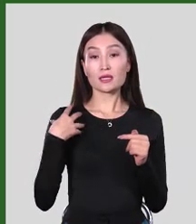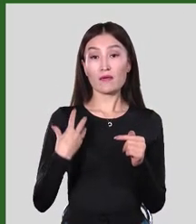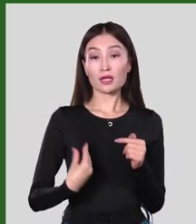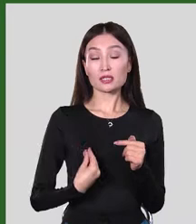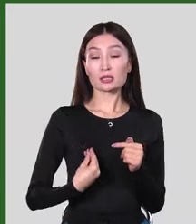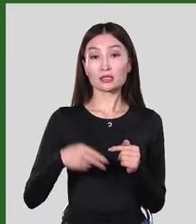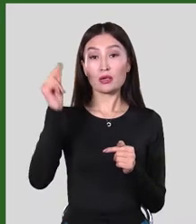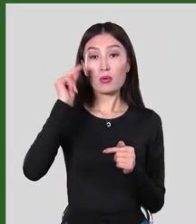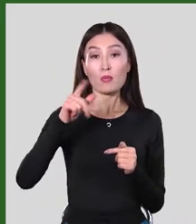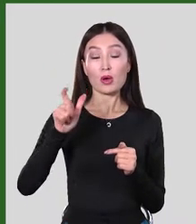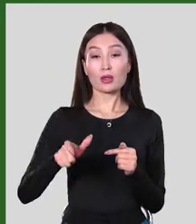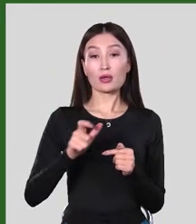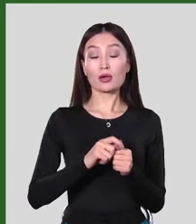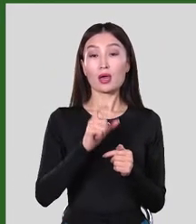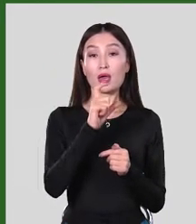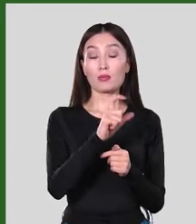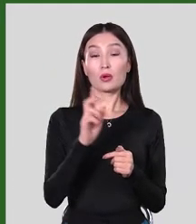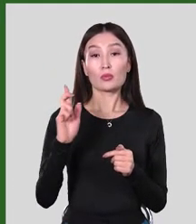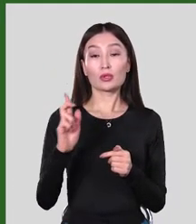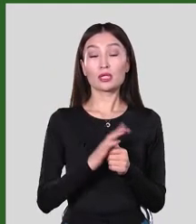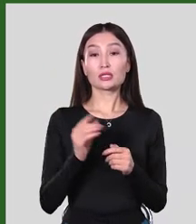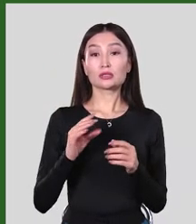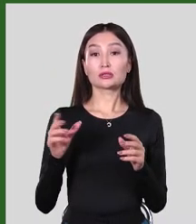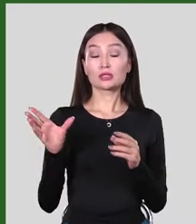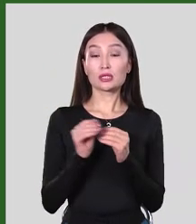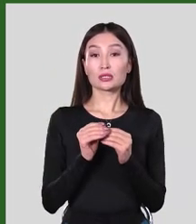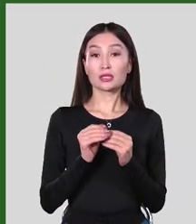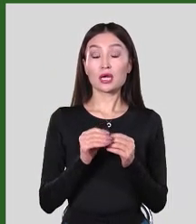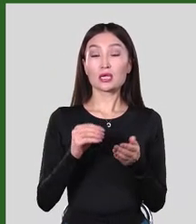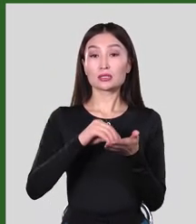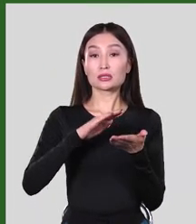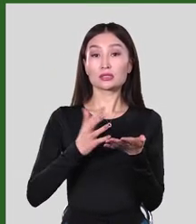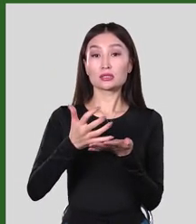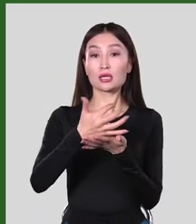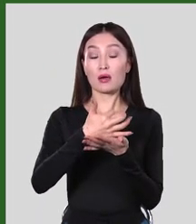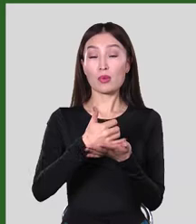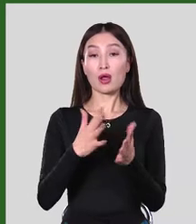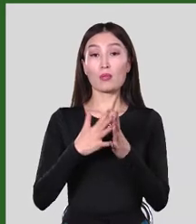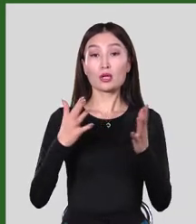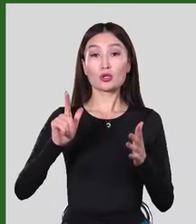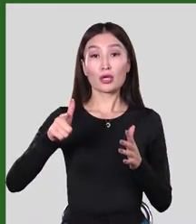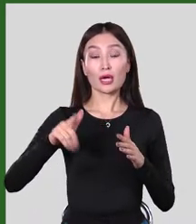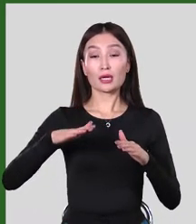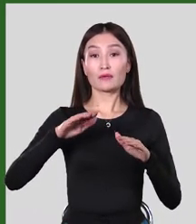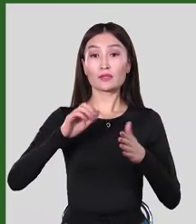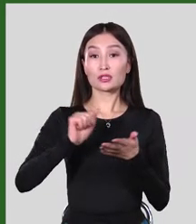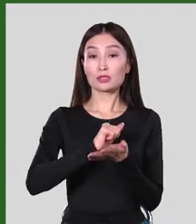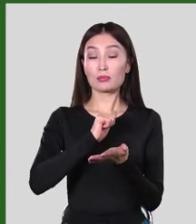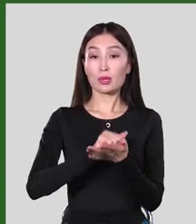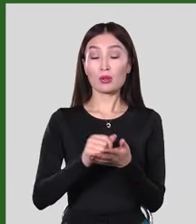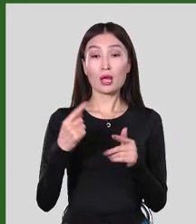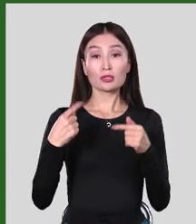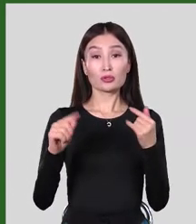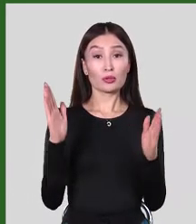французским ботаником Эми Бонпланом он собрал и обобщил большой географический материал об